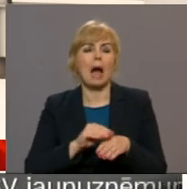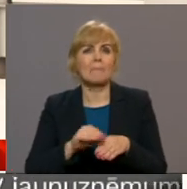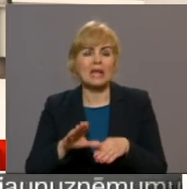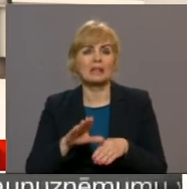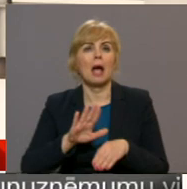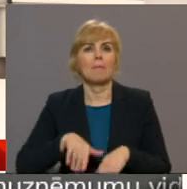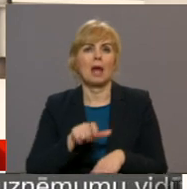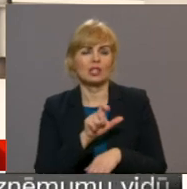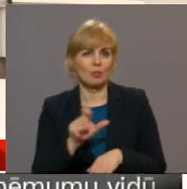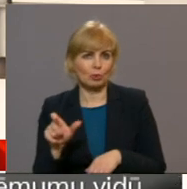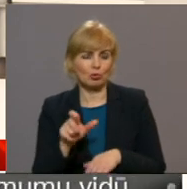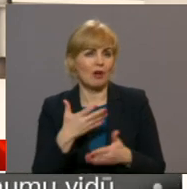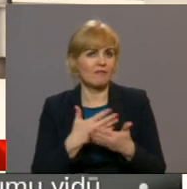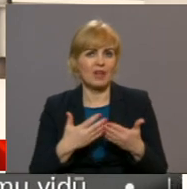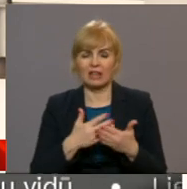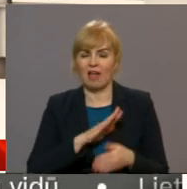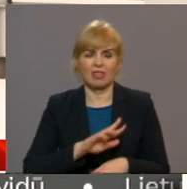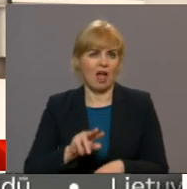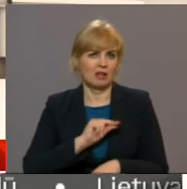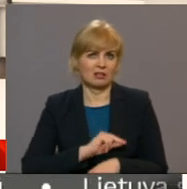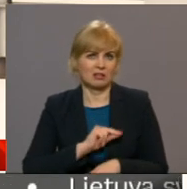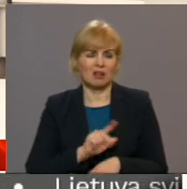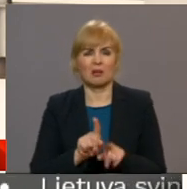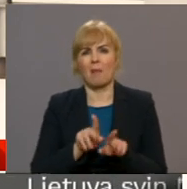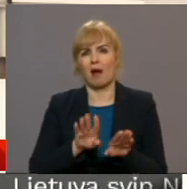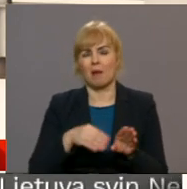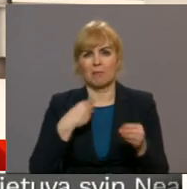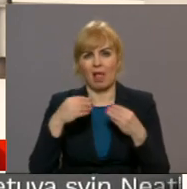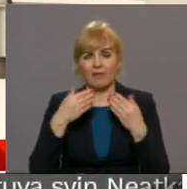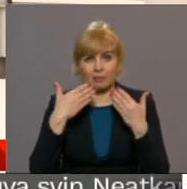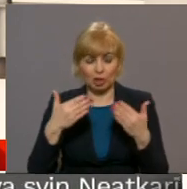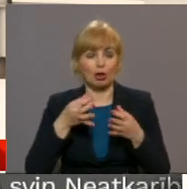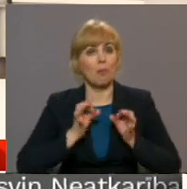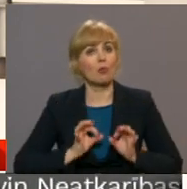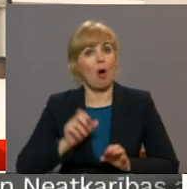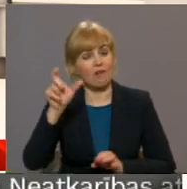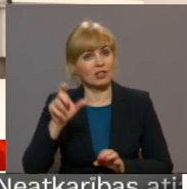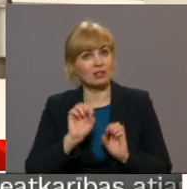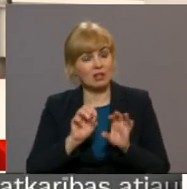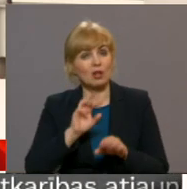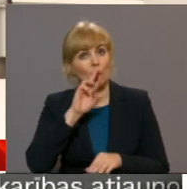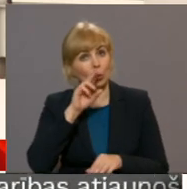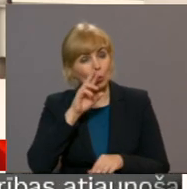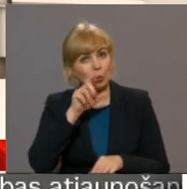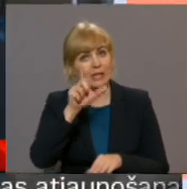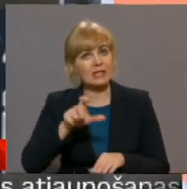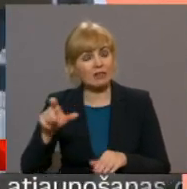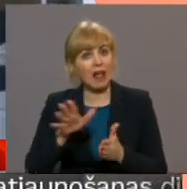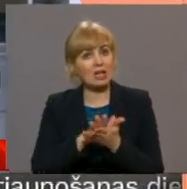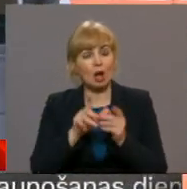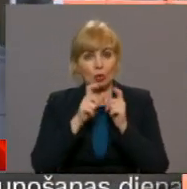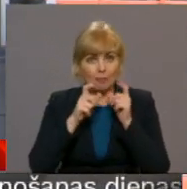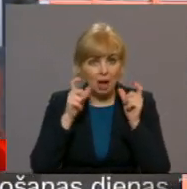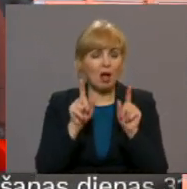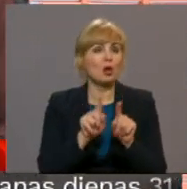kaut kāda brīža objektīvi tas filtrs nestrādā kā filtrs, bet kā plēva priekšā. Profesors norāda, ka kļūdas, ko cilvēki pieļauj masku valkājot,